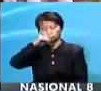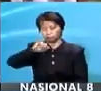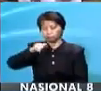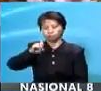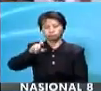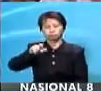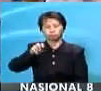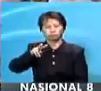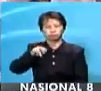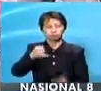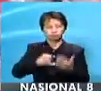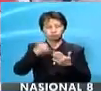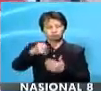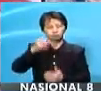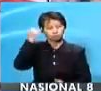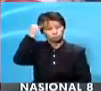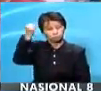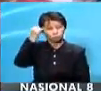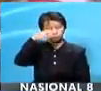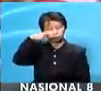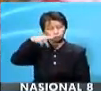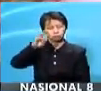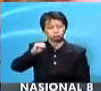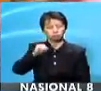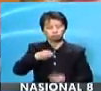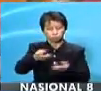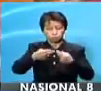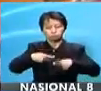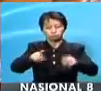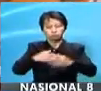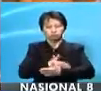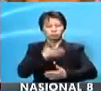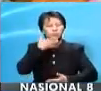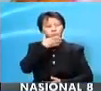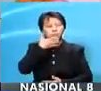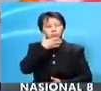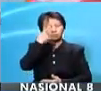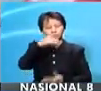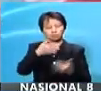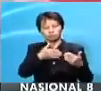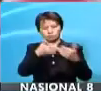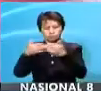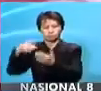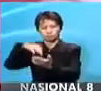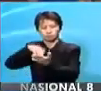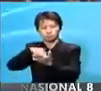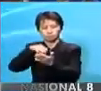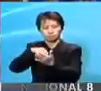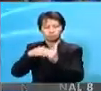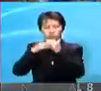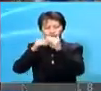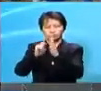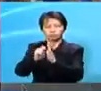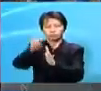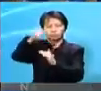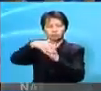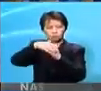berkata program yang diilhamkan Perdana Menteri itu memberi peluang kepada anak-anak muda melanjutkan pelajaran ke peringkat lebih tinggi